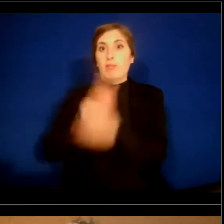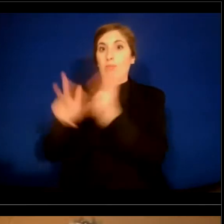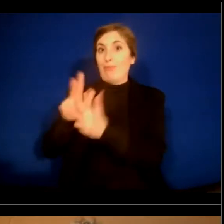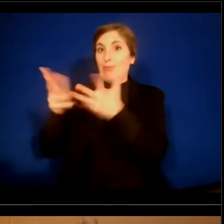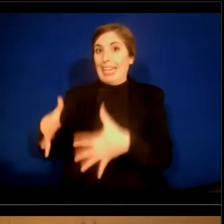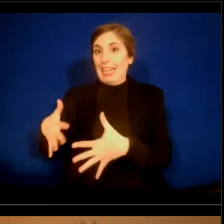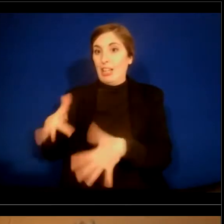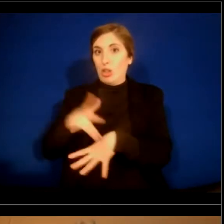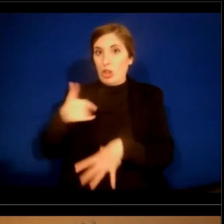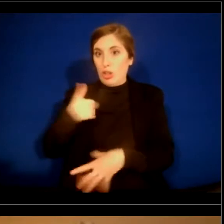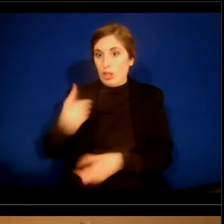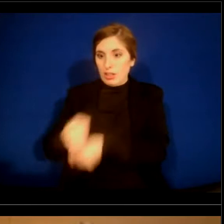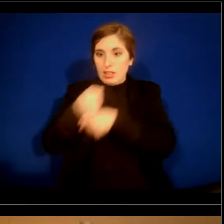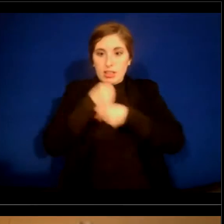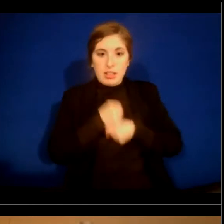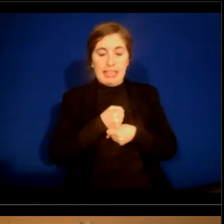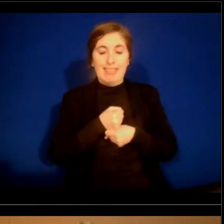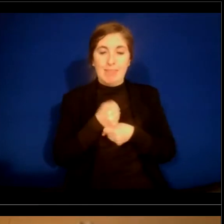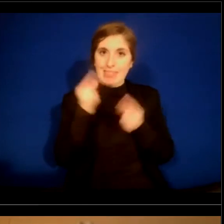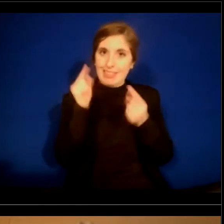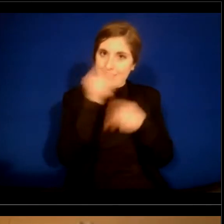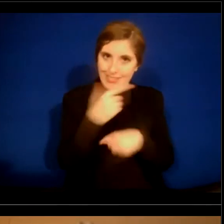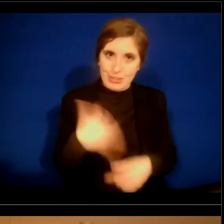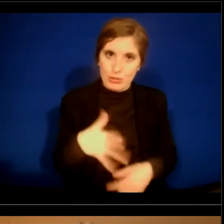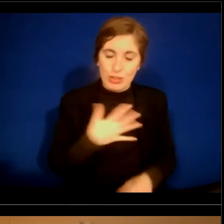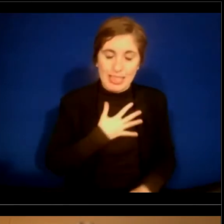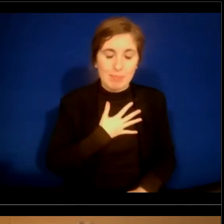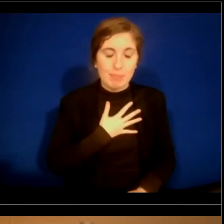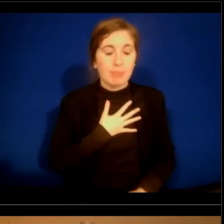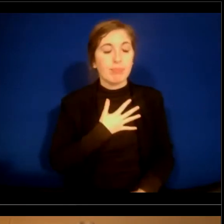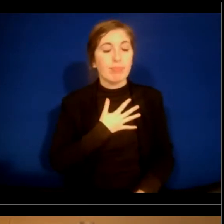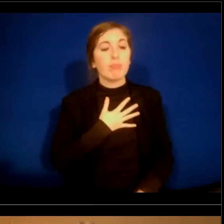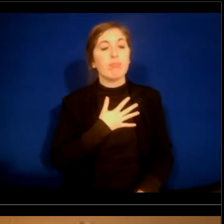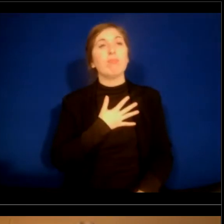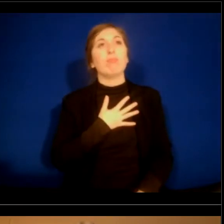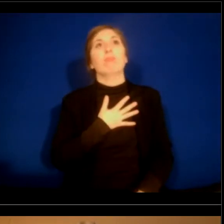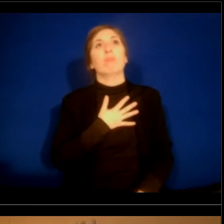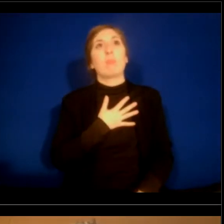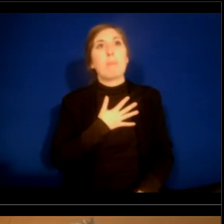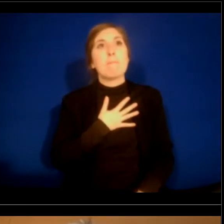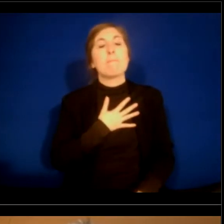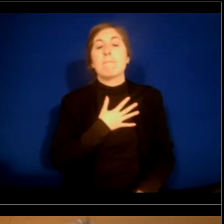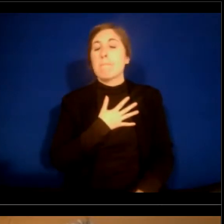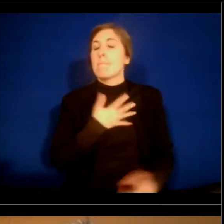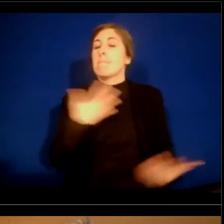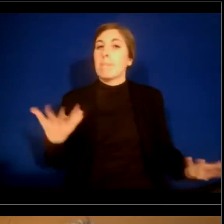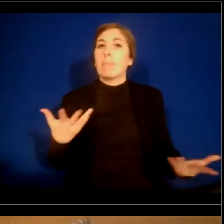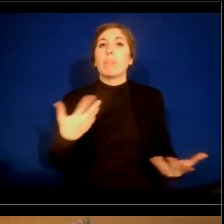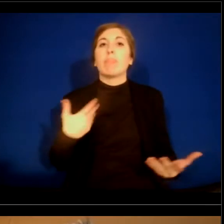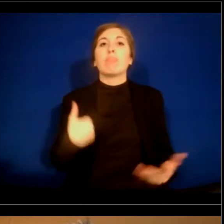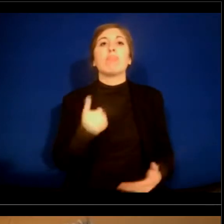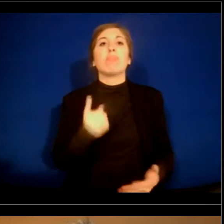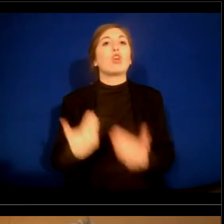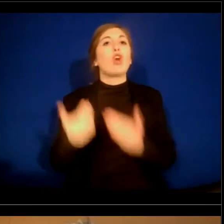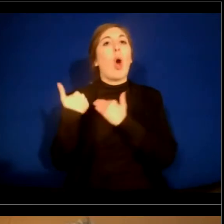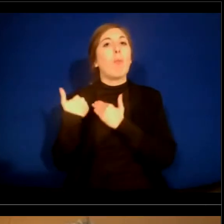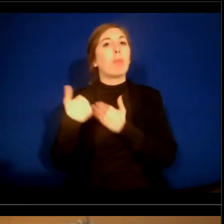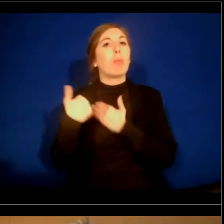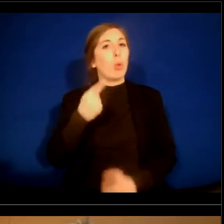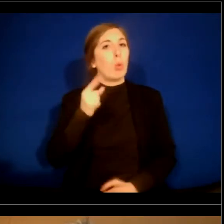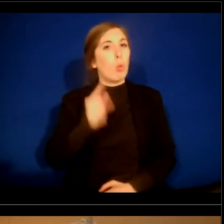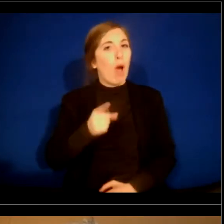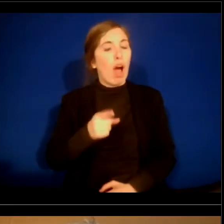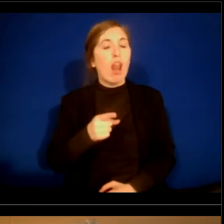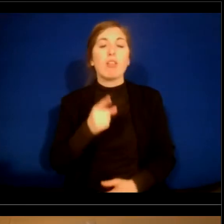questo racconto, ma il compito affidato è quello di raccontare un po' come si sta muovendo